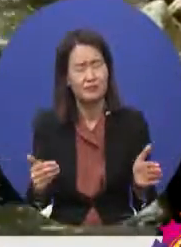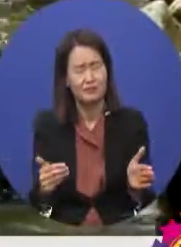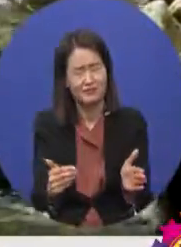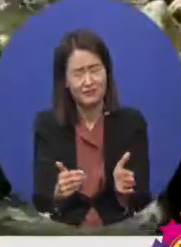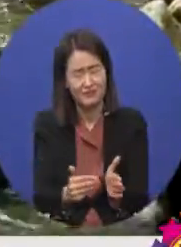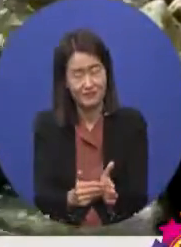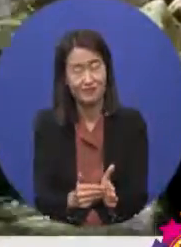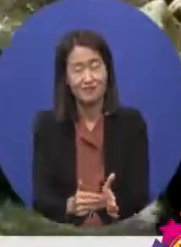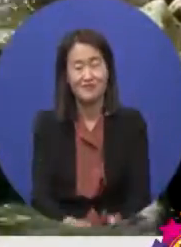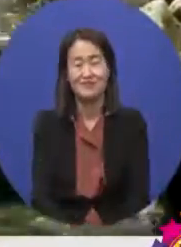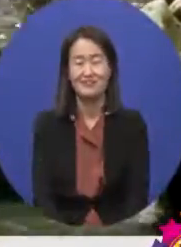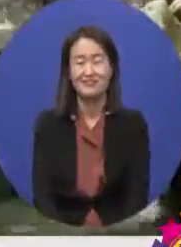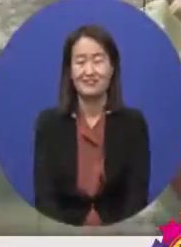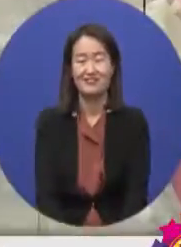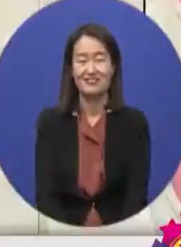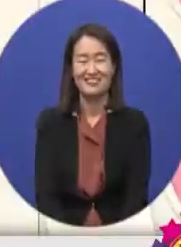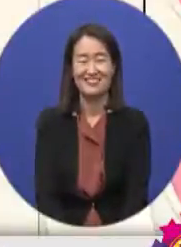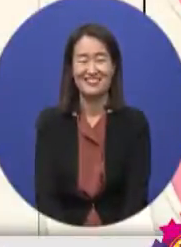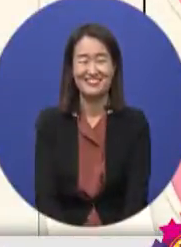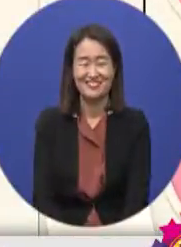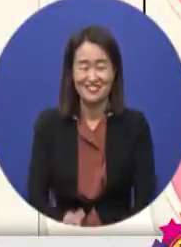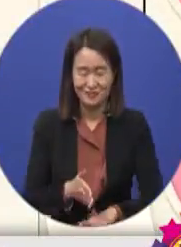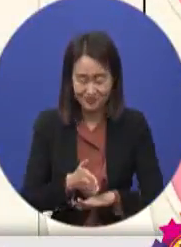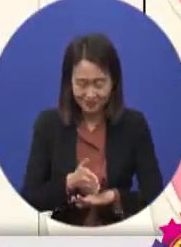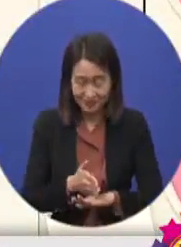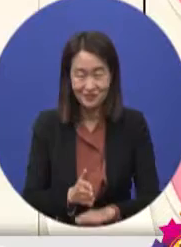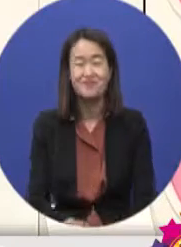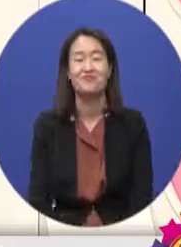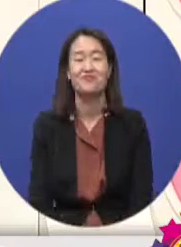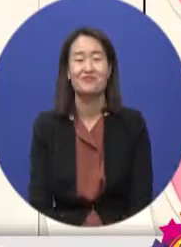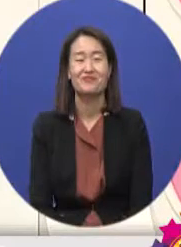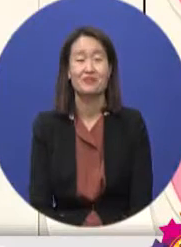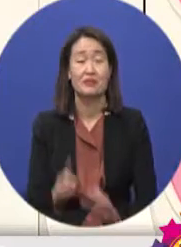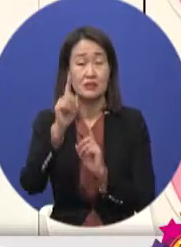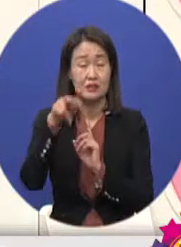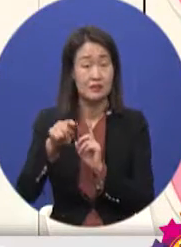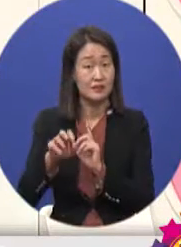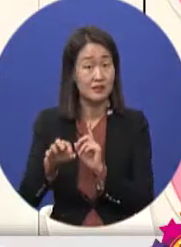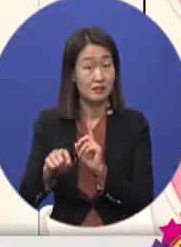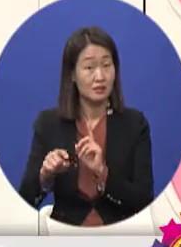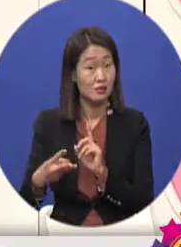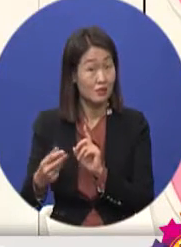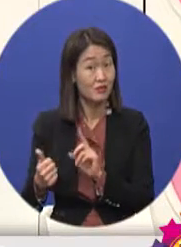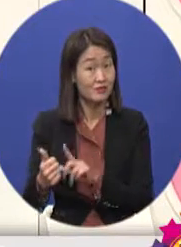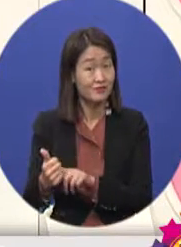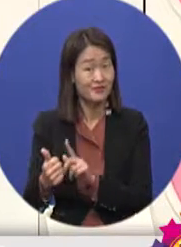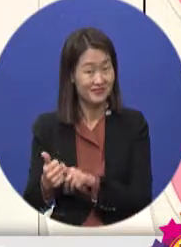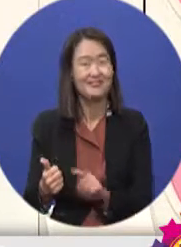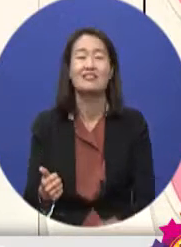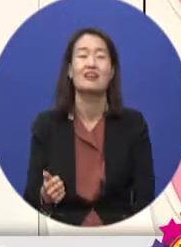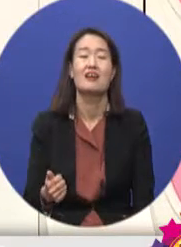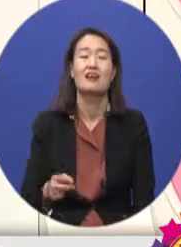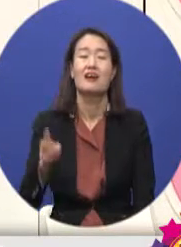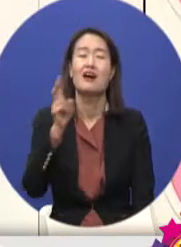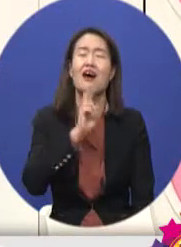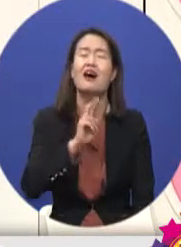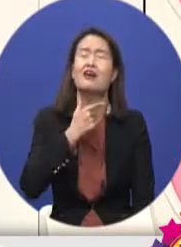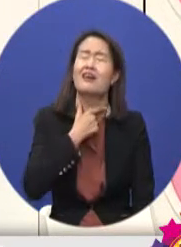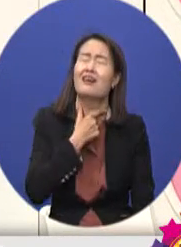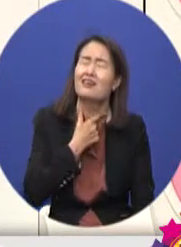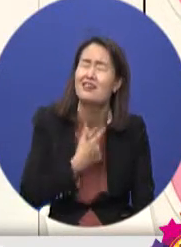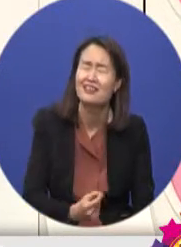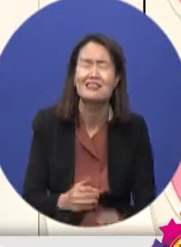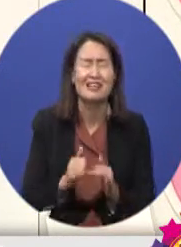가버려서니. 네, 감사합니다. 우리 이상철님은요 가수